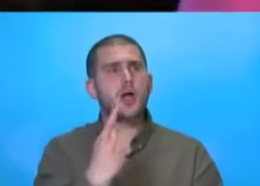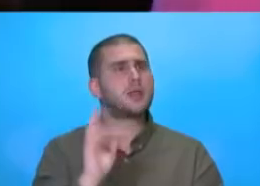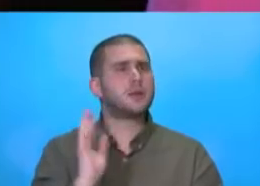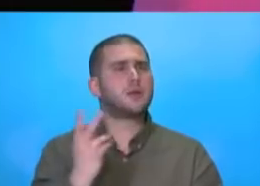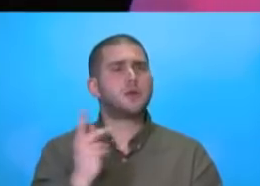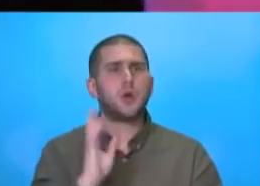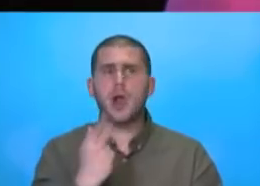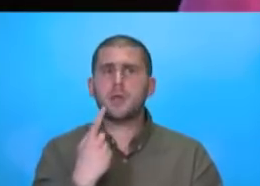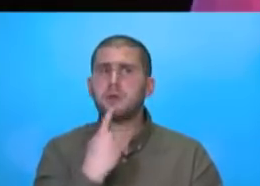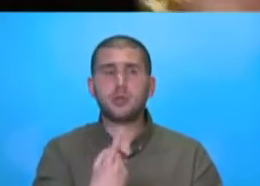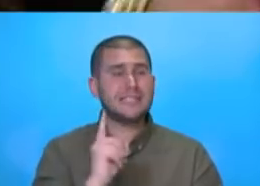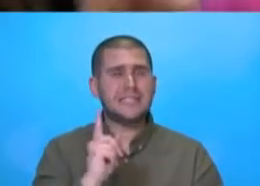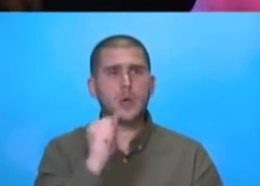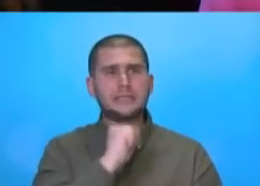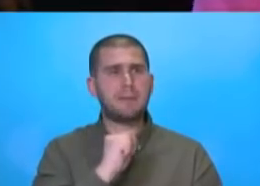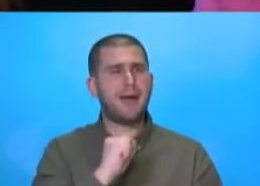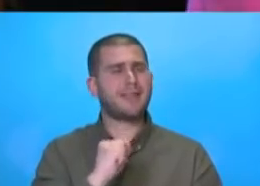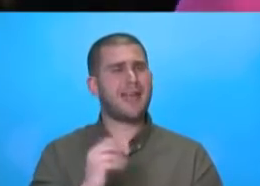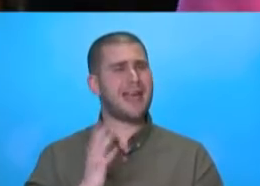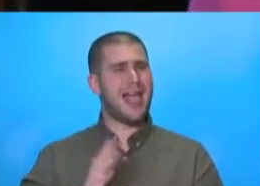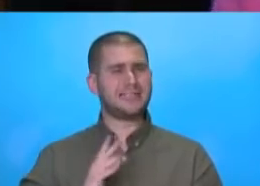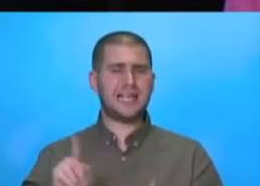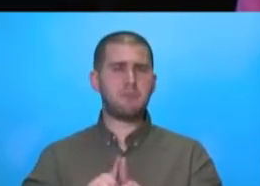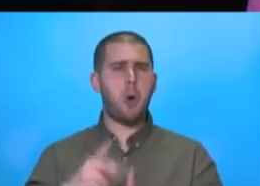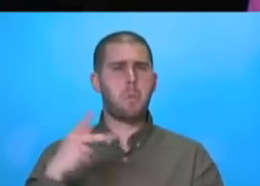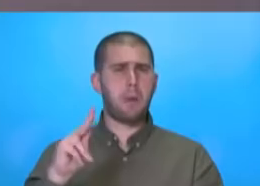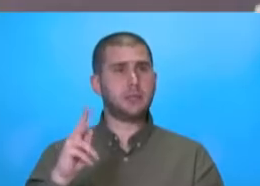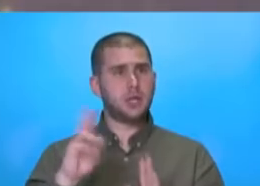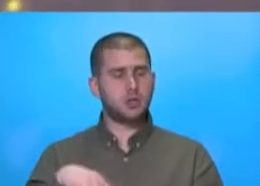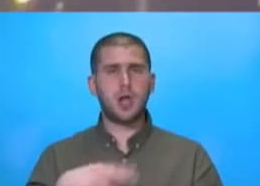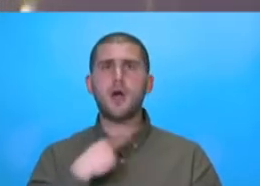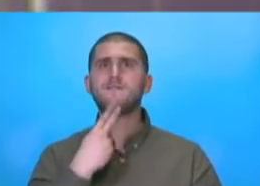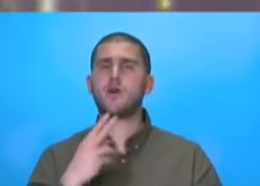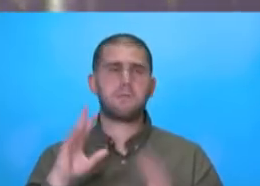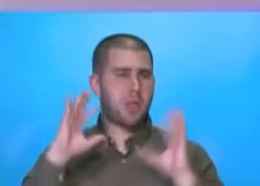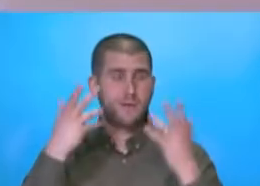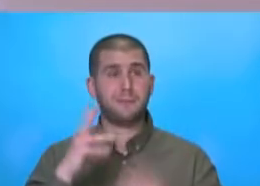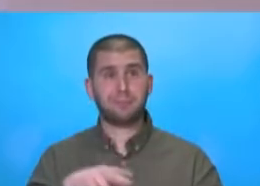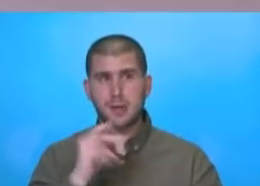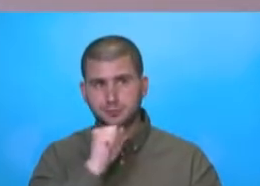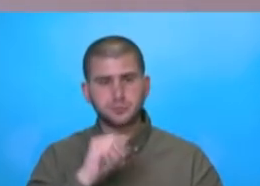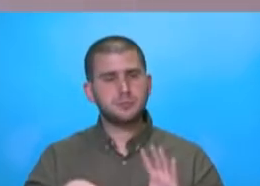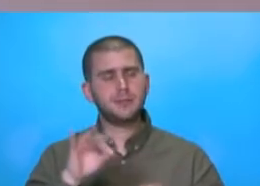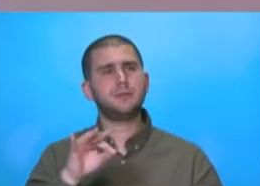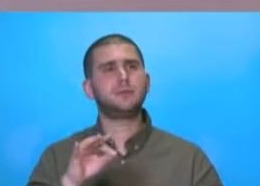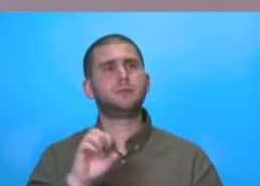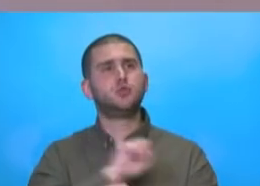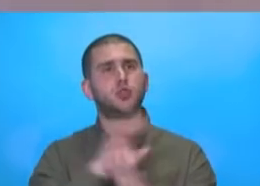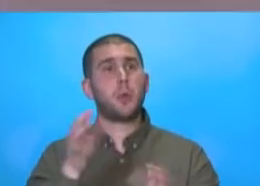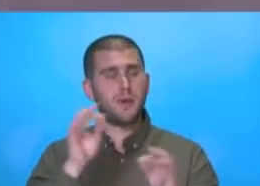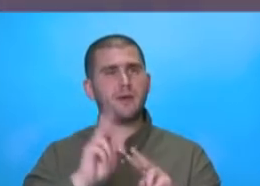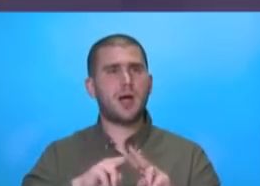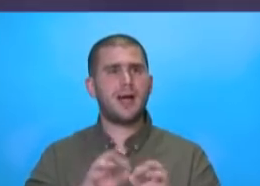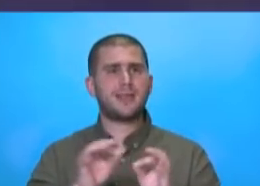רגע. שזה יכול להיות מה שהיא רוצה. היא לא זמרת פופ קלאסית שהיא כאילו... יש לה ווקל מטורף. השיר יבחר במשדר מיוחד, ואחריו יתחיל